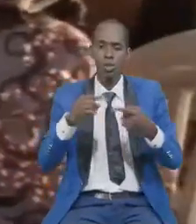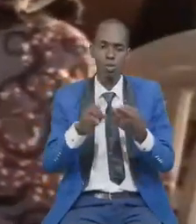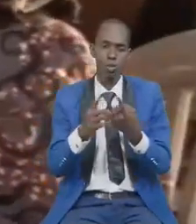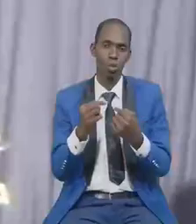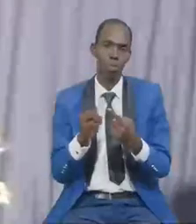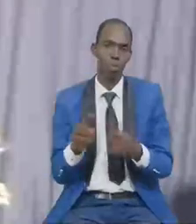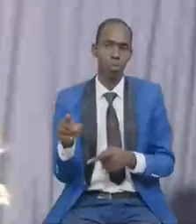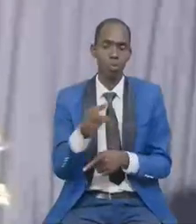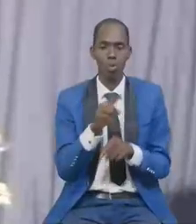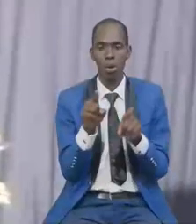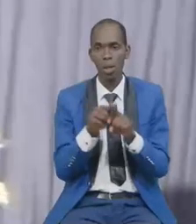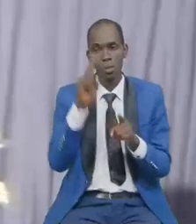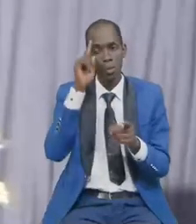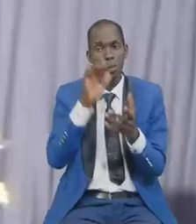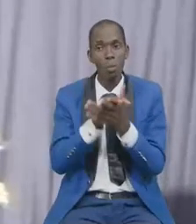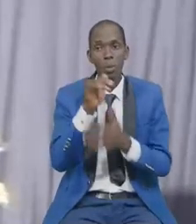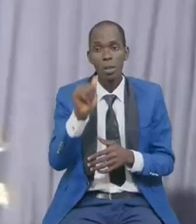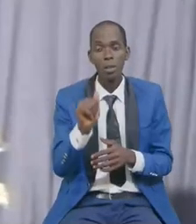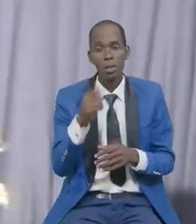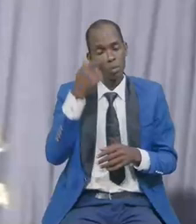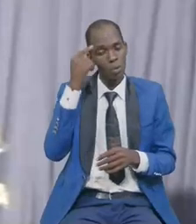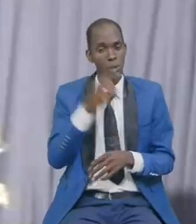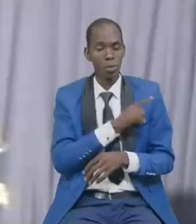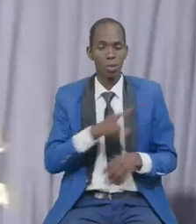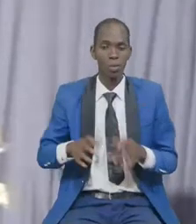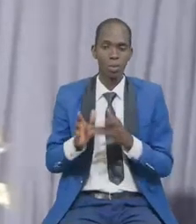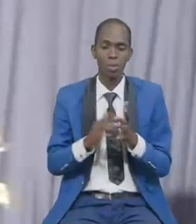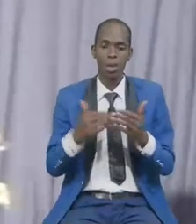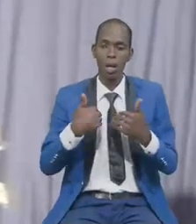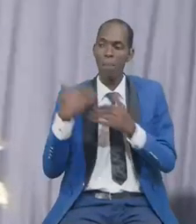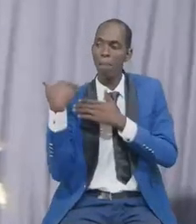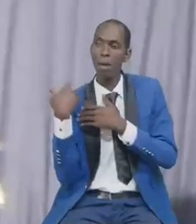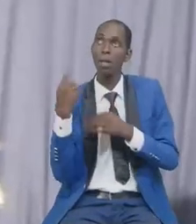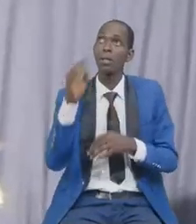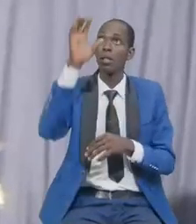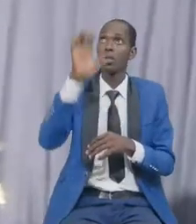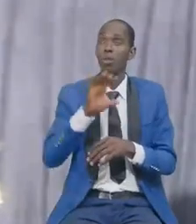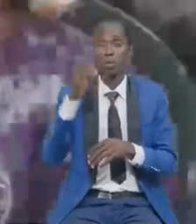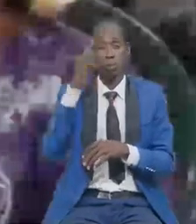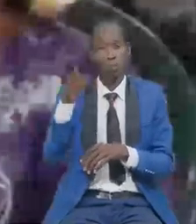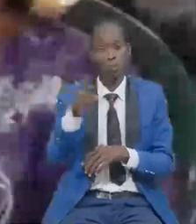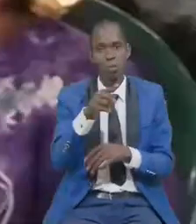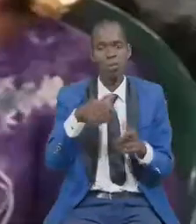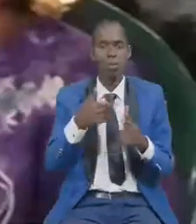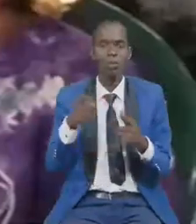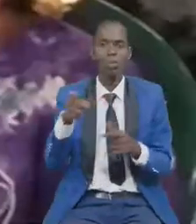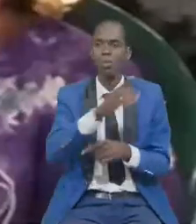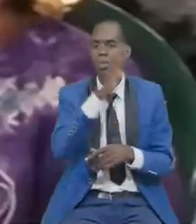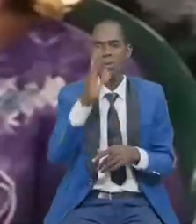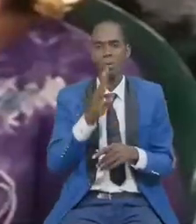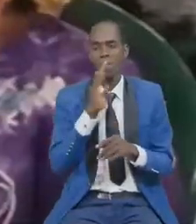au Seigneur Jésus-Christ qui a porté la croix pour toi, tu ne seras plus jamais le même. Il y a trois points